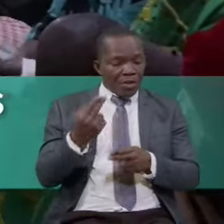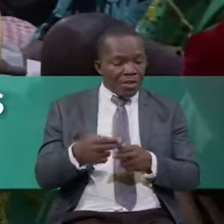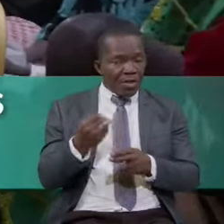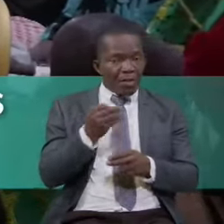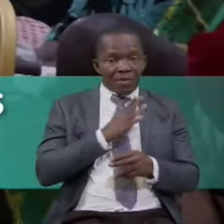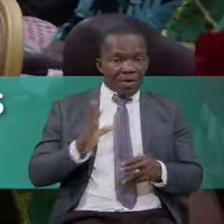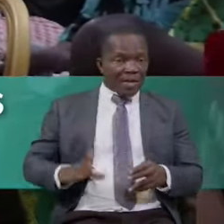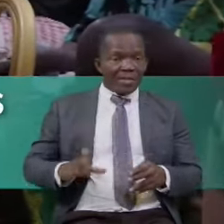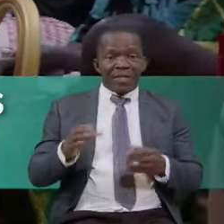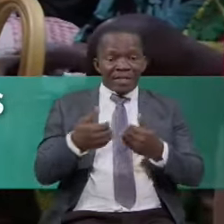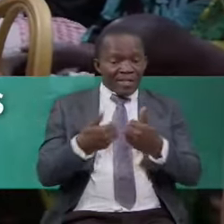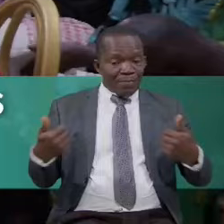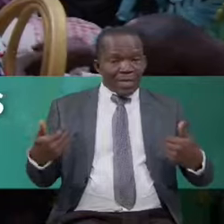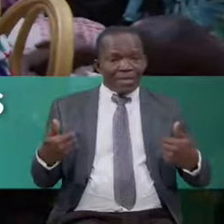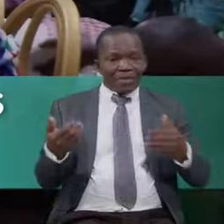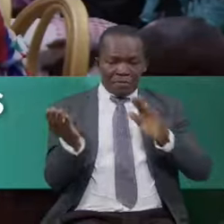loigne de